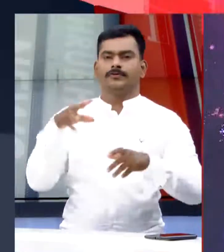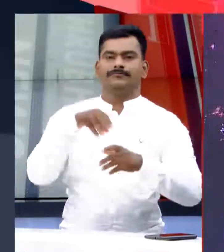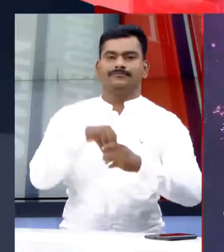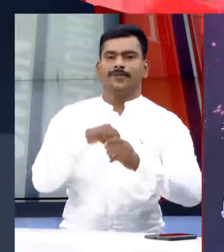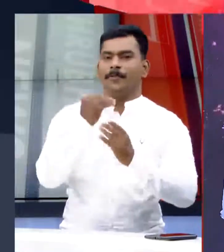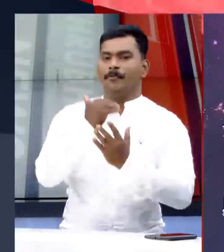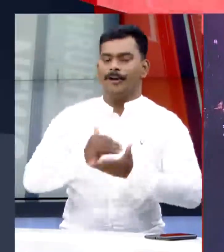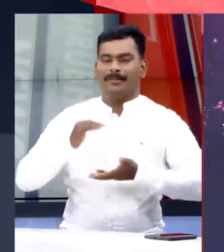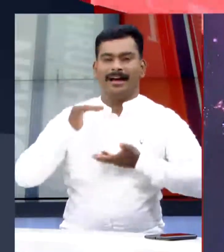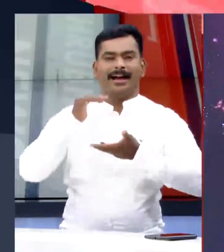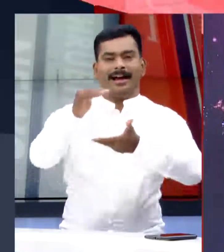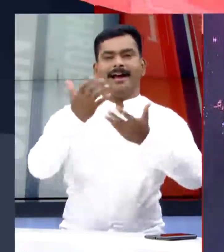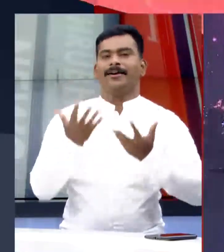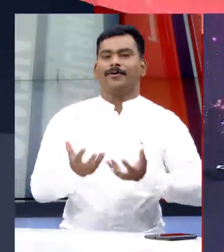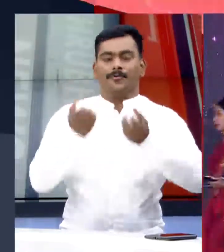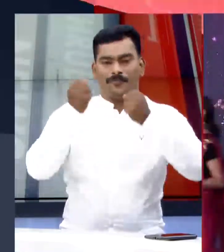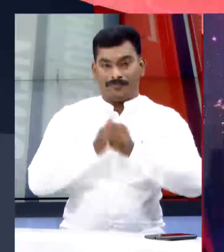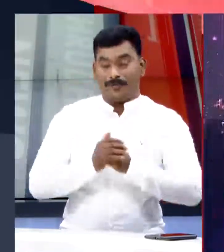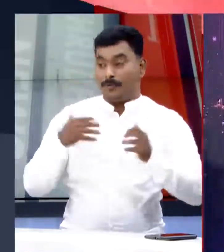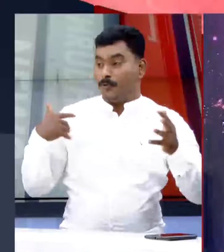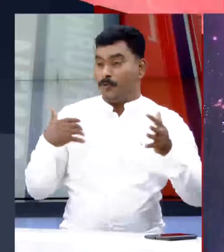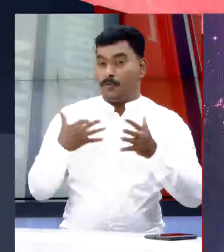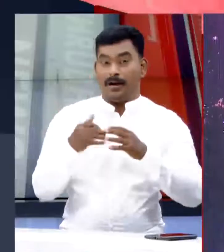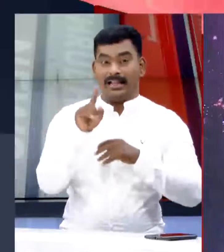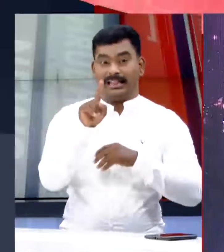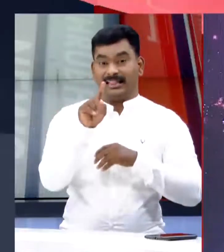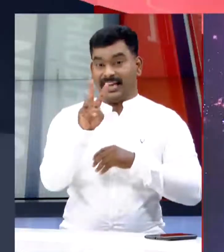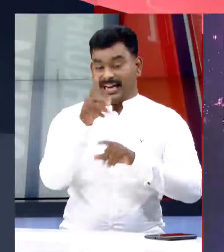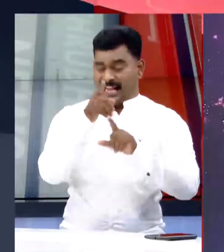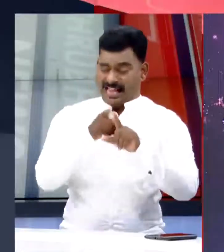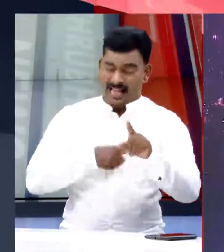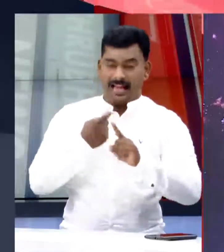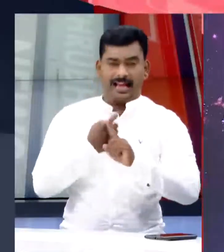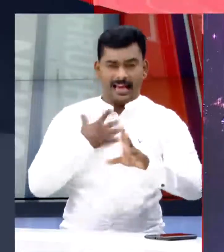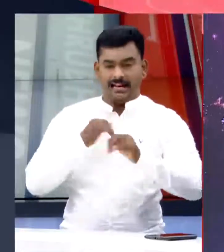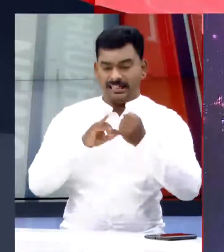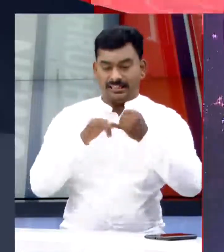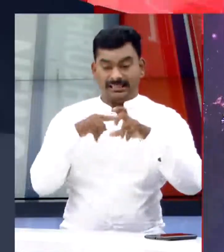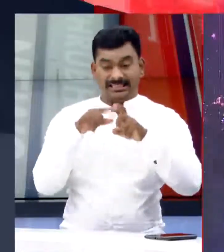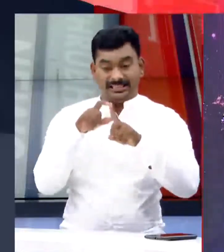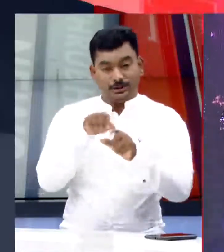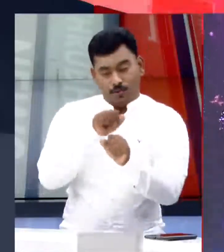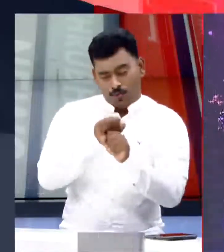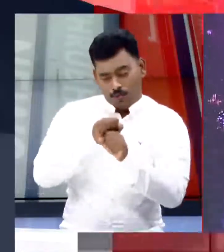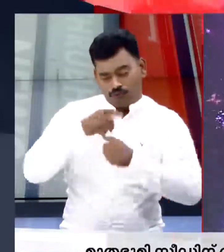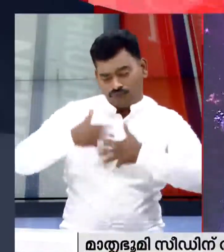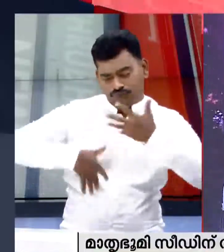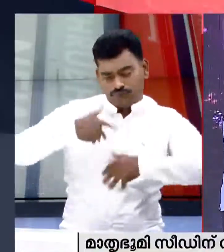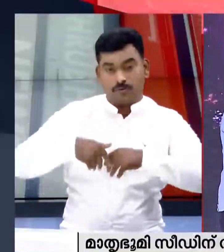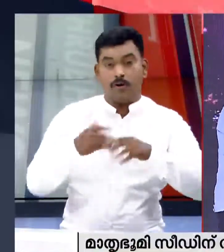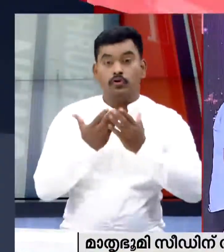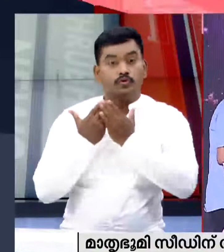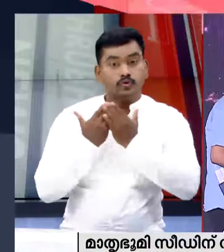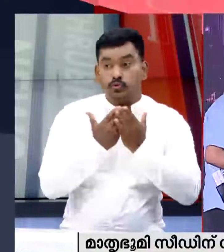വിവിധ വിഭാഗങ്ങളിൽ അവാർഡുകൾ നേടി. 13 കൊല്ലമായി കേരളത്തിലെ വിദ്യാലയങ്ങളിൽ പരിസ്ഥിതി രംഗത്ത് സീഡ് പ്രവർത്തിച്ചു വരികയാണ്. 8000